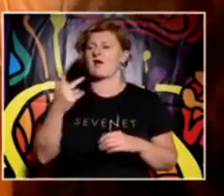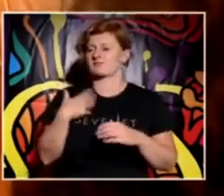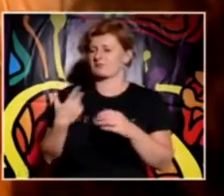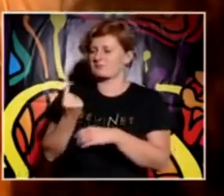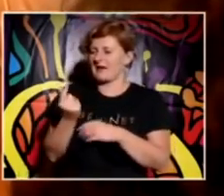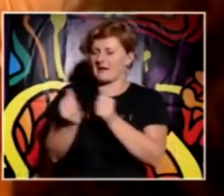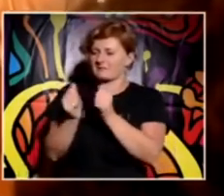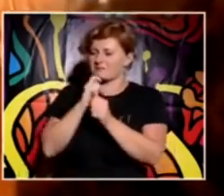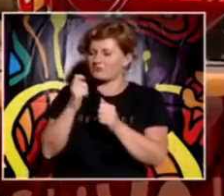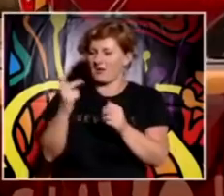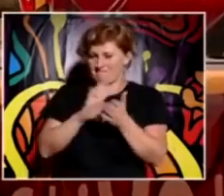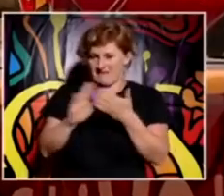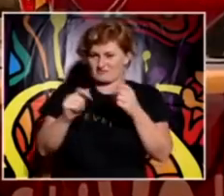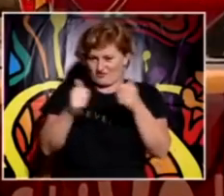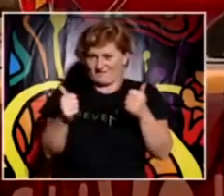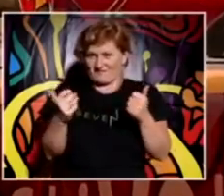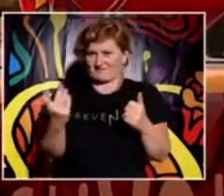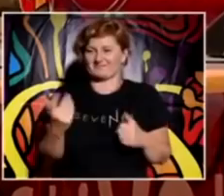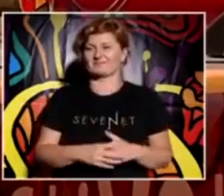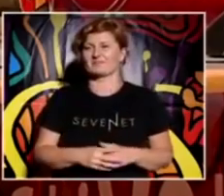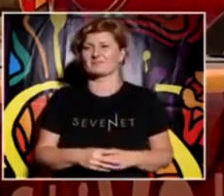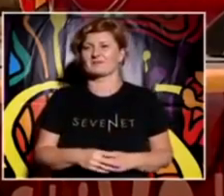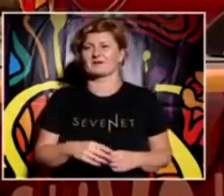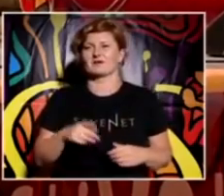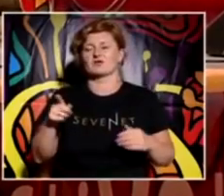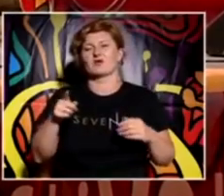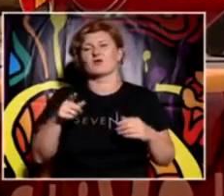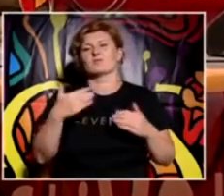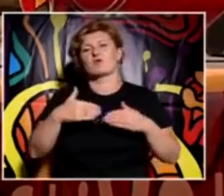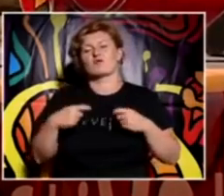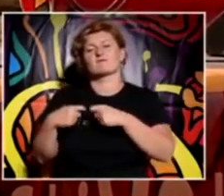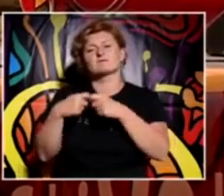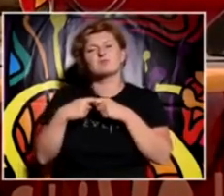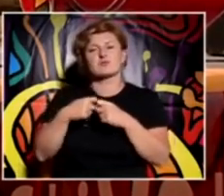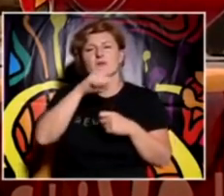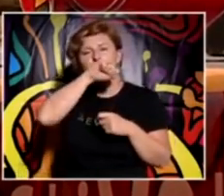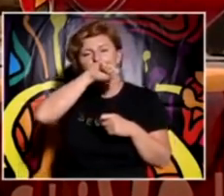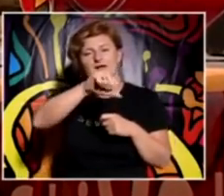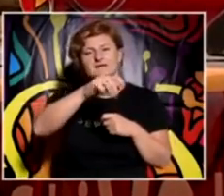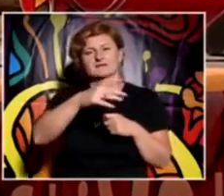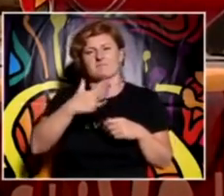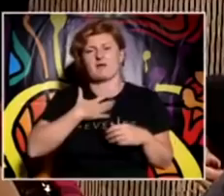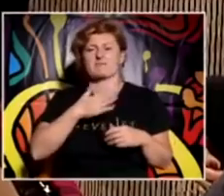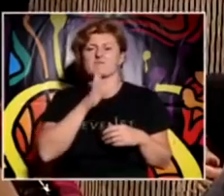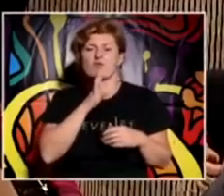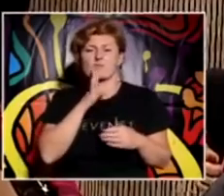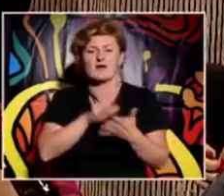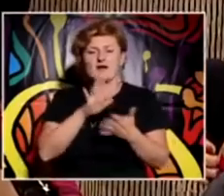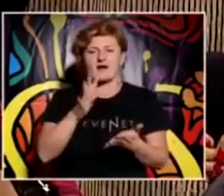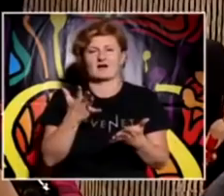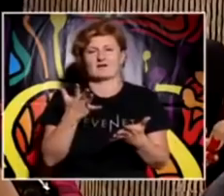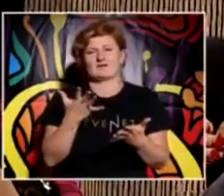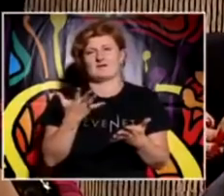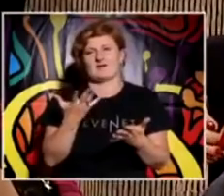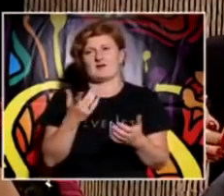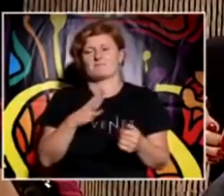najpierw odpowiedzcie? Może to jest po prostu kwestia tego, że ta wspólna pasja nas na tyle łączy i mamy bardzo podobne charaktery w